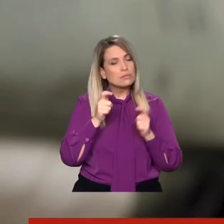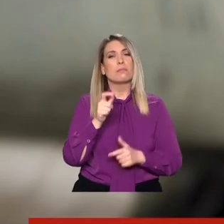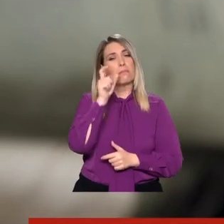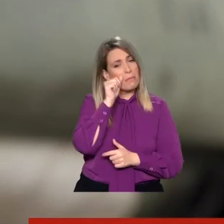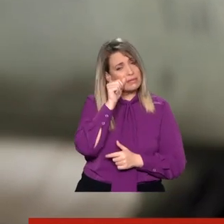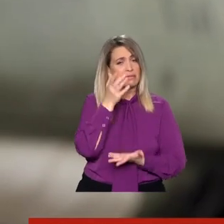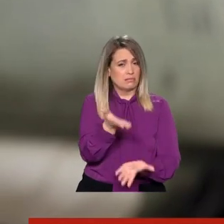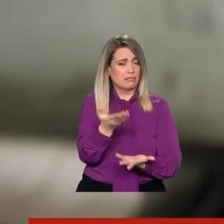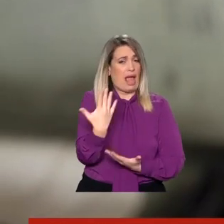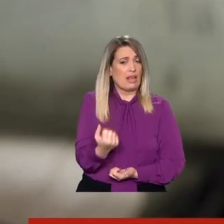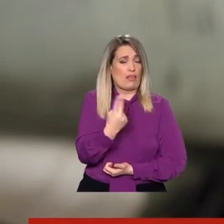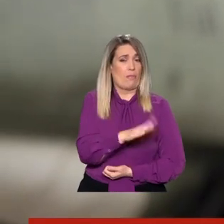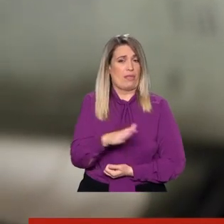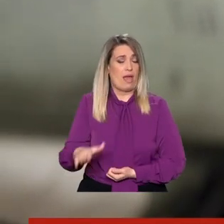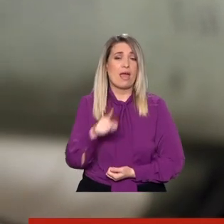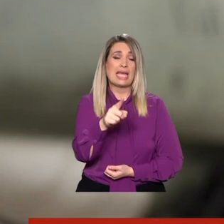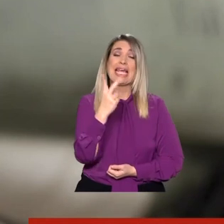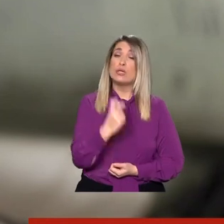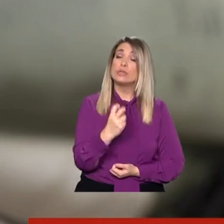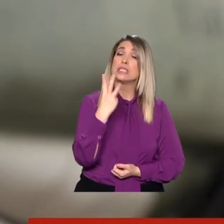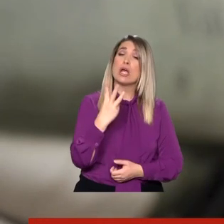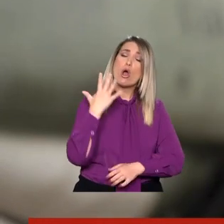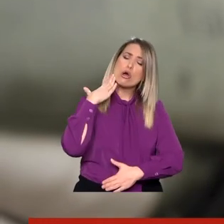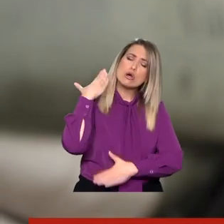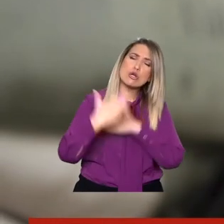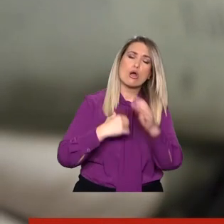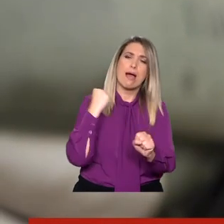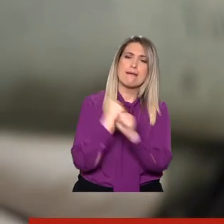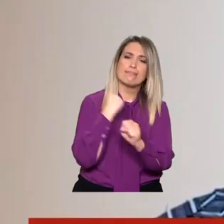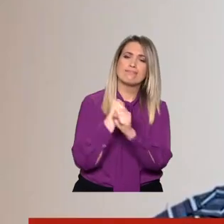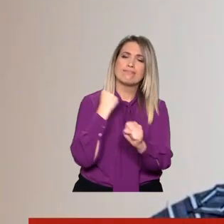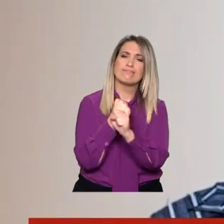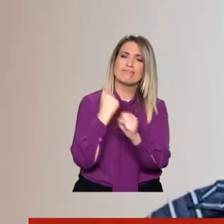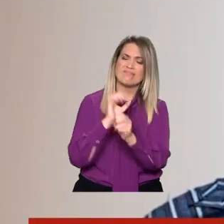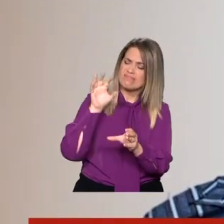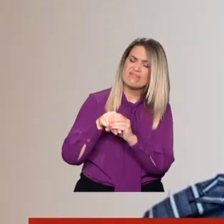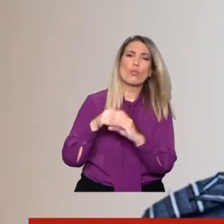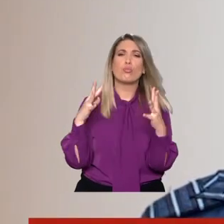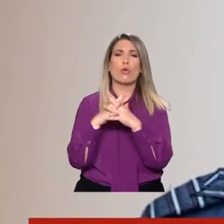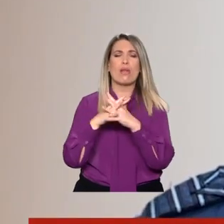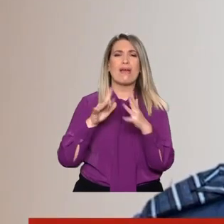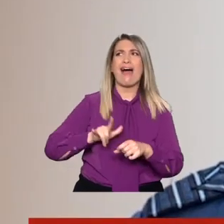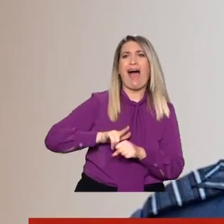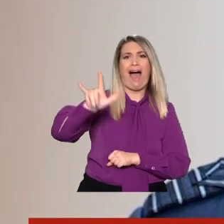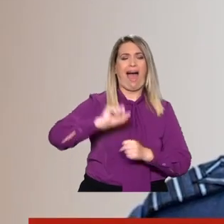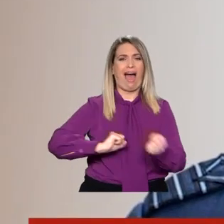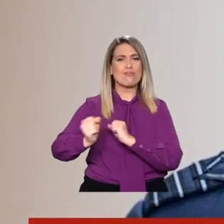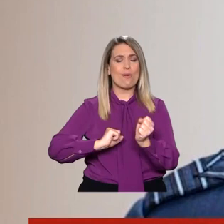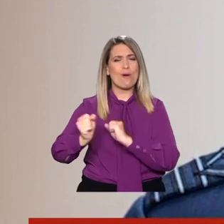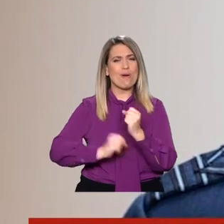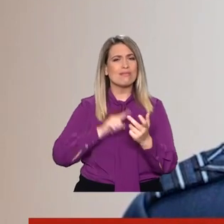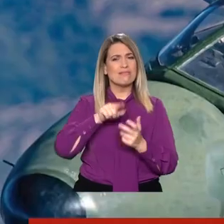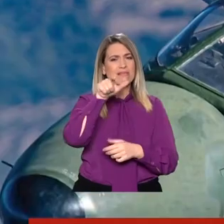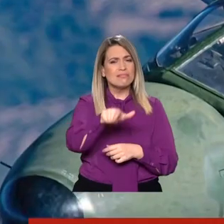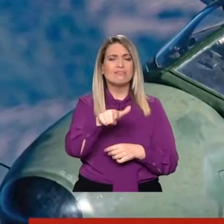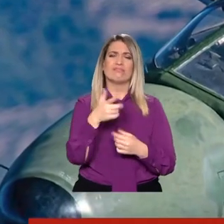παιδιών. Υπηρετούσε επί 23 χρόνια στην πολεμική αεροπορία και είχε πάνω από 3.000 ώρες πτήση. Το πρωί κάθισε στη θέση του πιλότου για